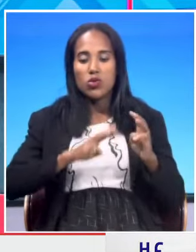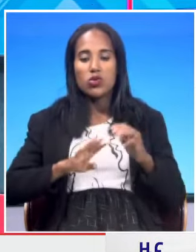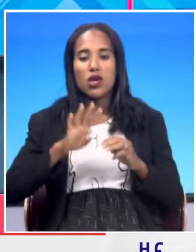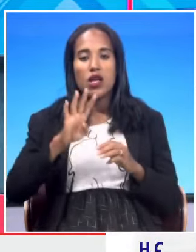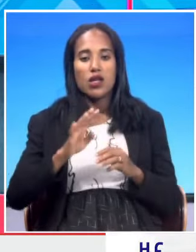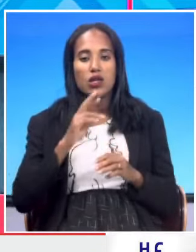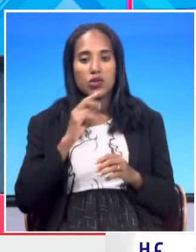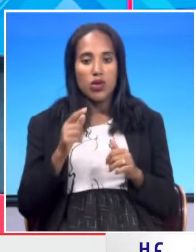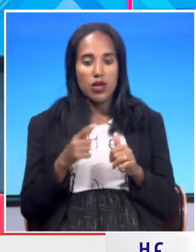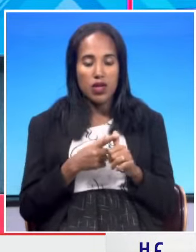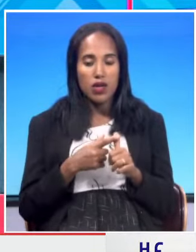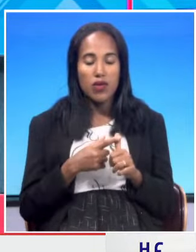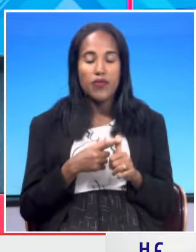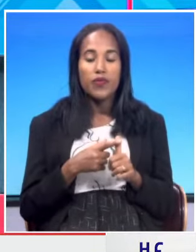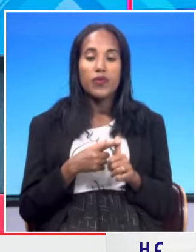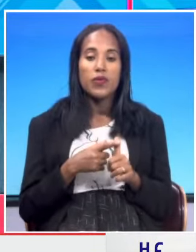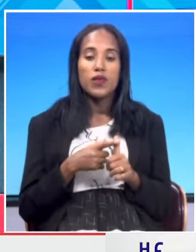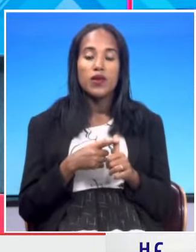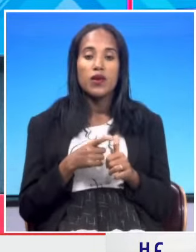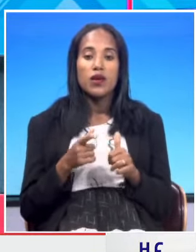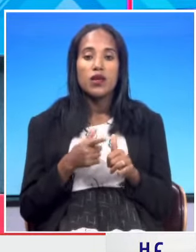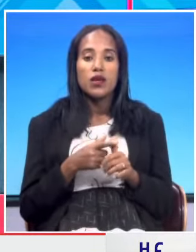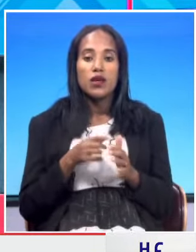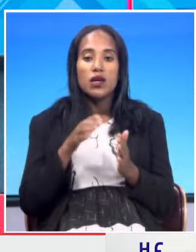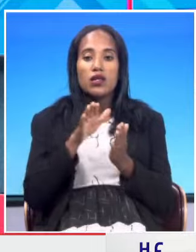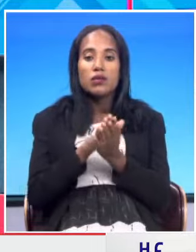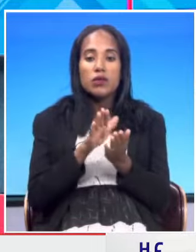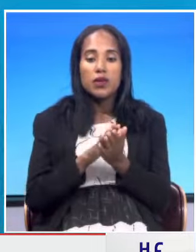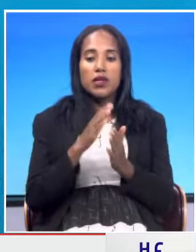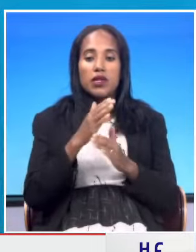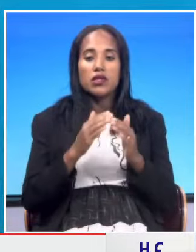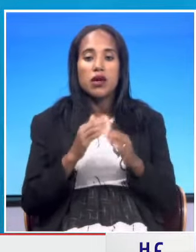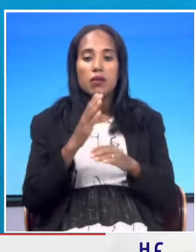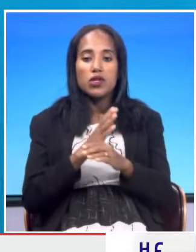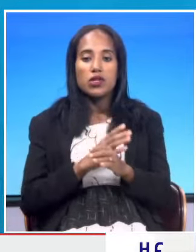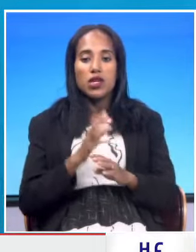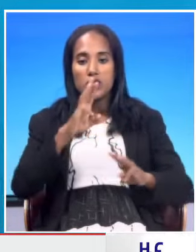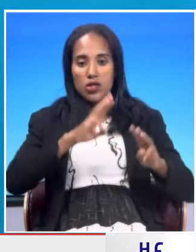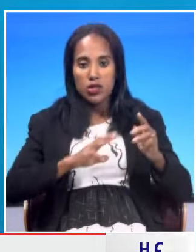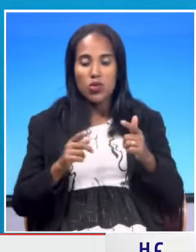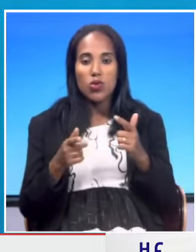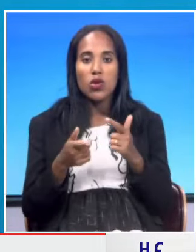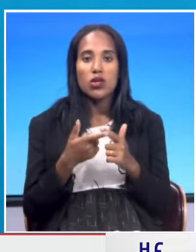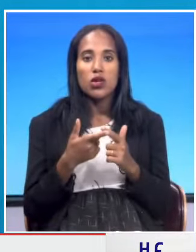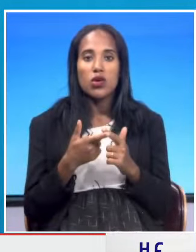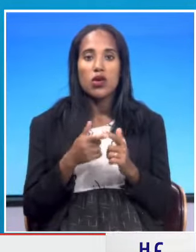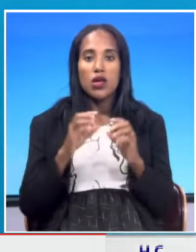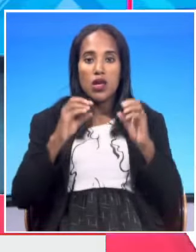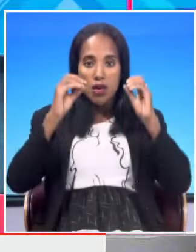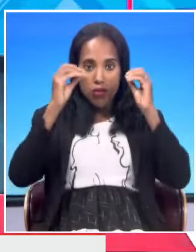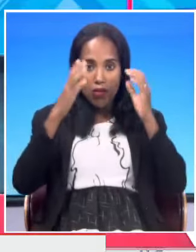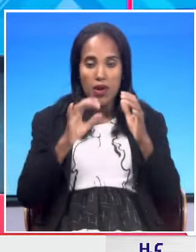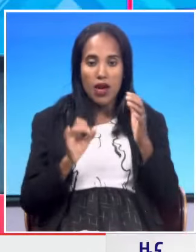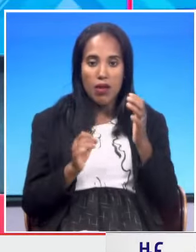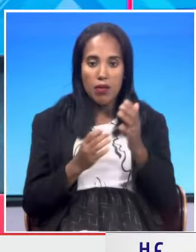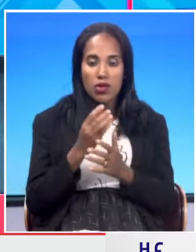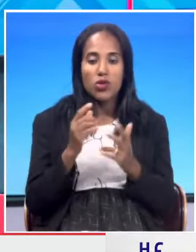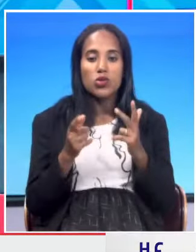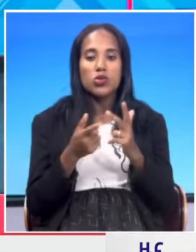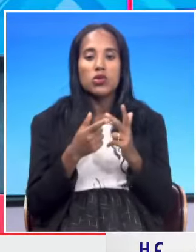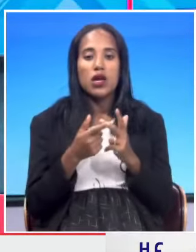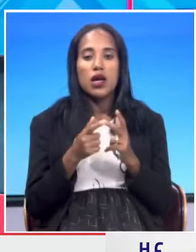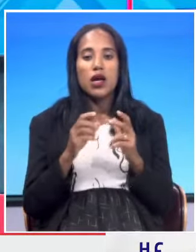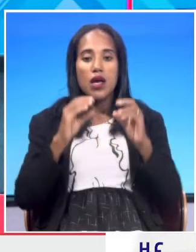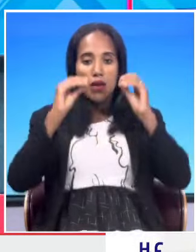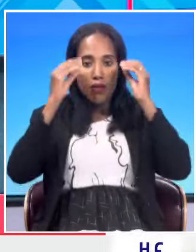ላይ አንዱ የትምህርት ቤት ደረጃ ማሻሻል ችግር ነው። ሁለተኛው የመምህራን ልማት ነው። ሶስተኛው